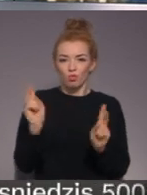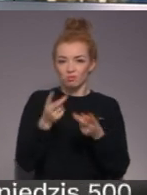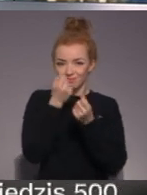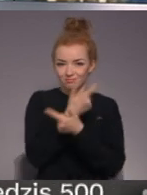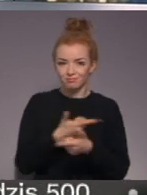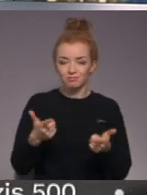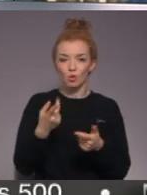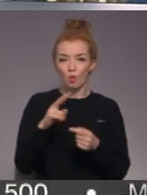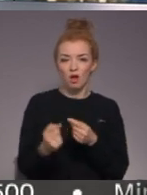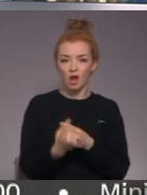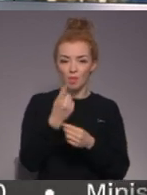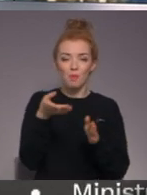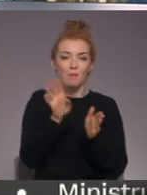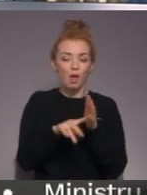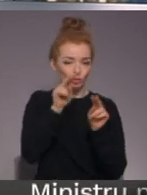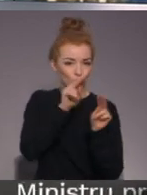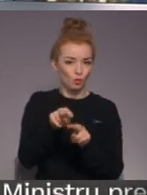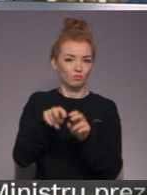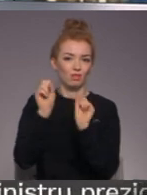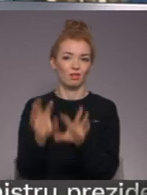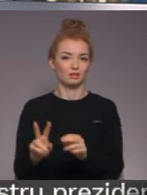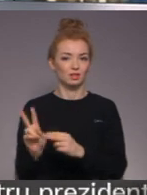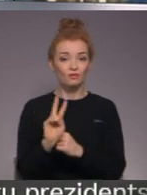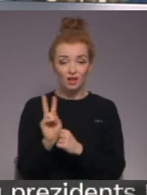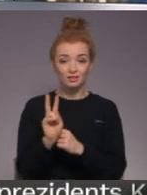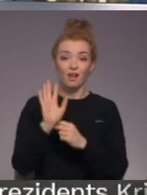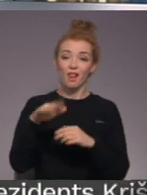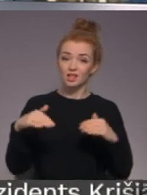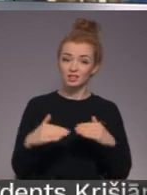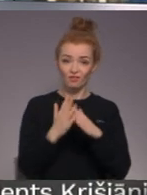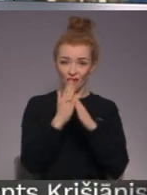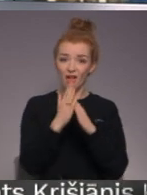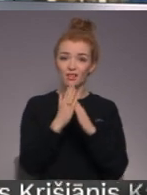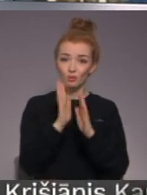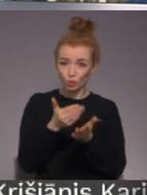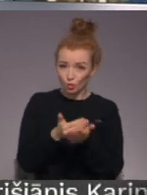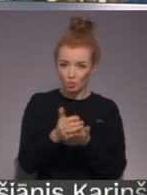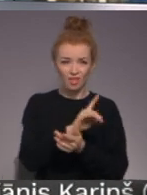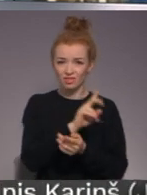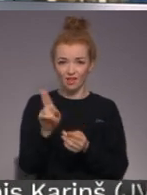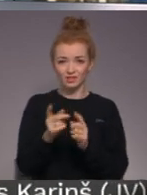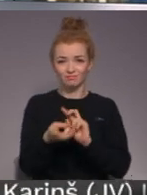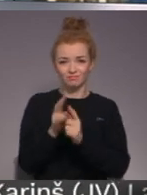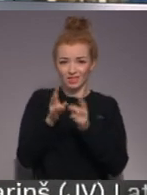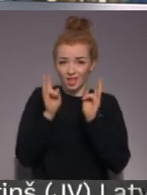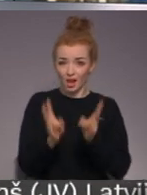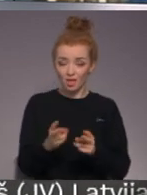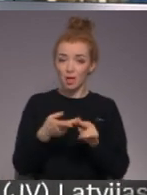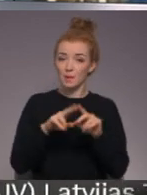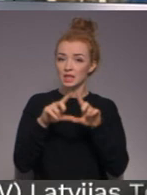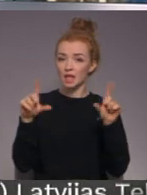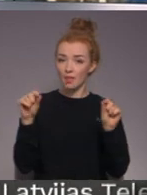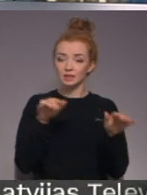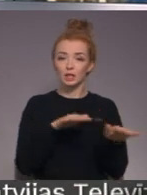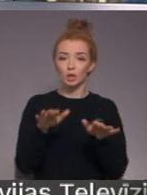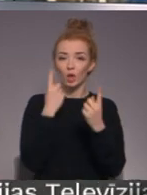risks, ko radījusi bez uzraudzības atstātas sveces. Un lai svētku nepārvērstos par traģēdiju, dienests visā Latvijā rīko